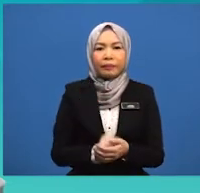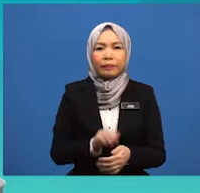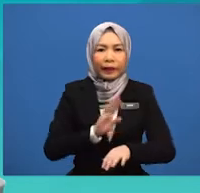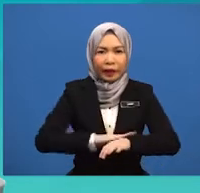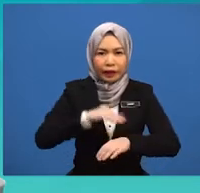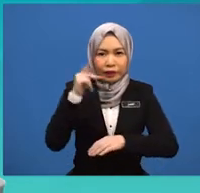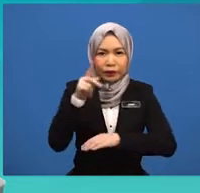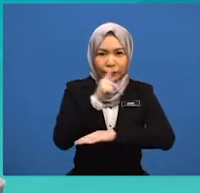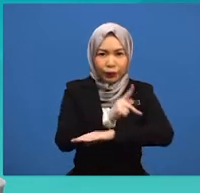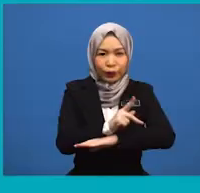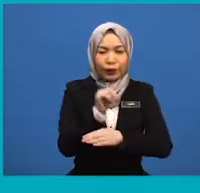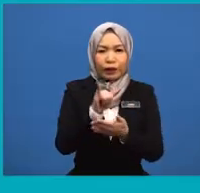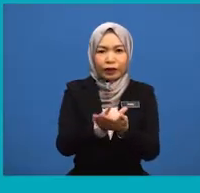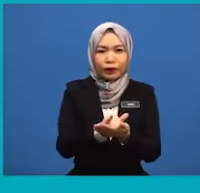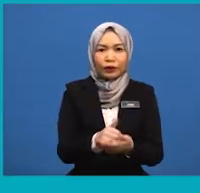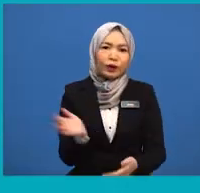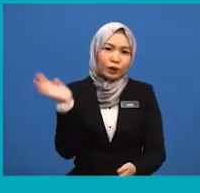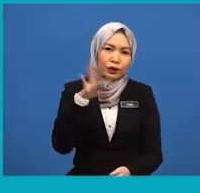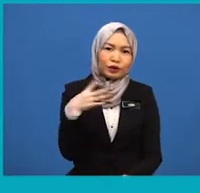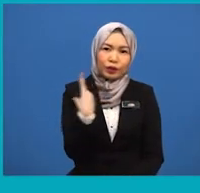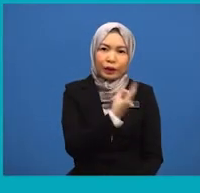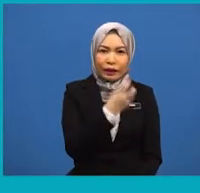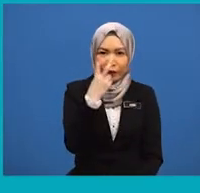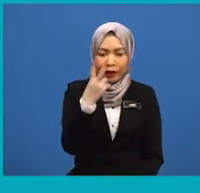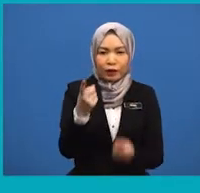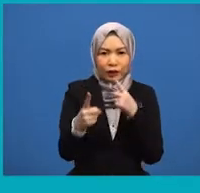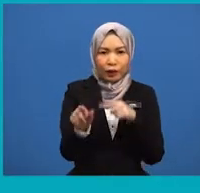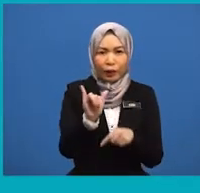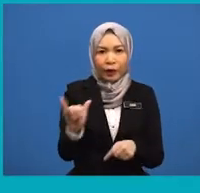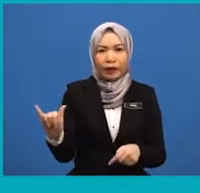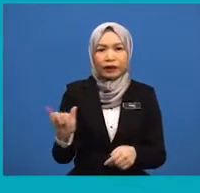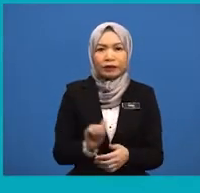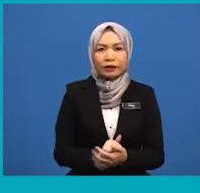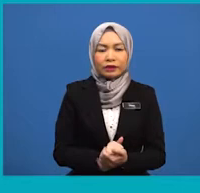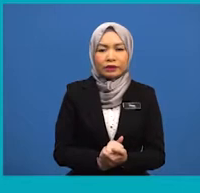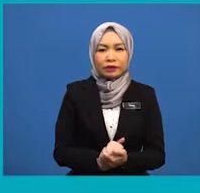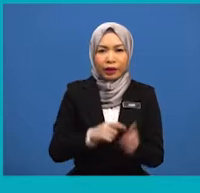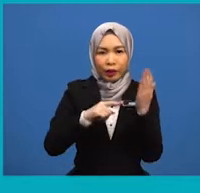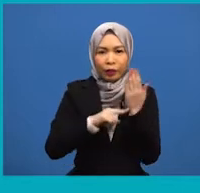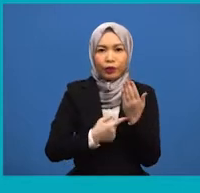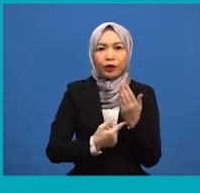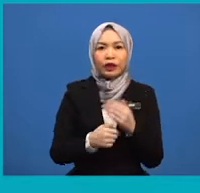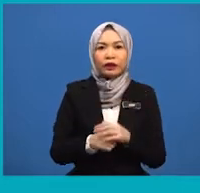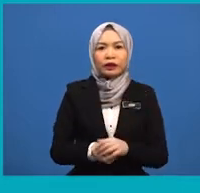sudut kod tersebut? Jom kita lihat jawapannya. Mula,